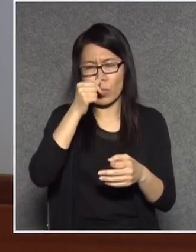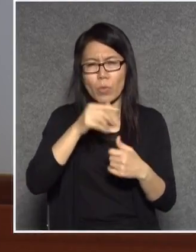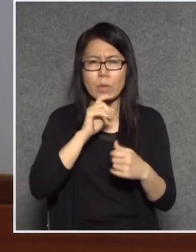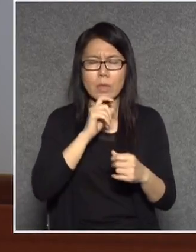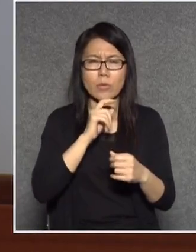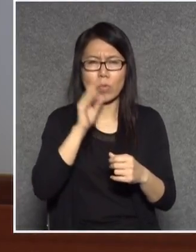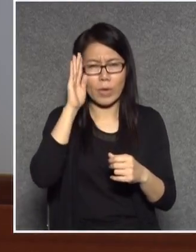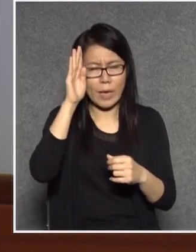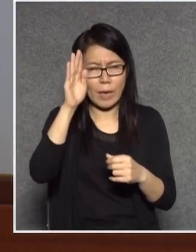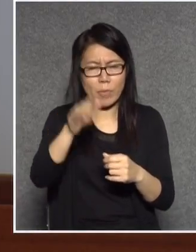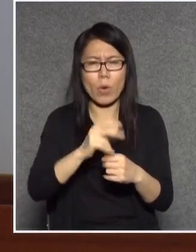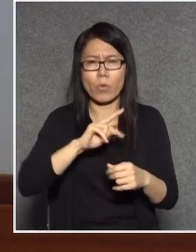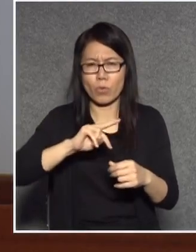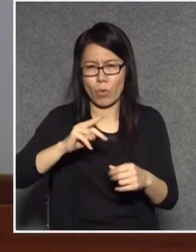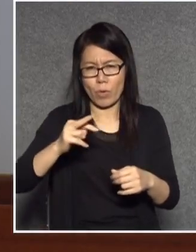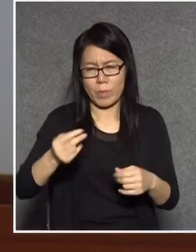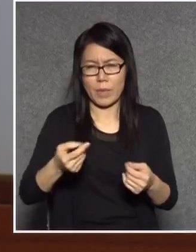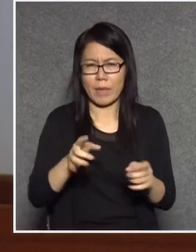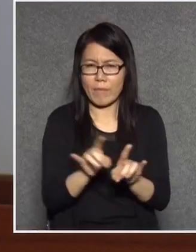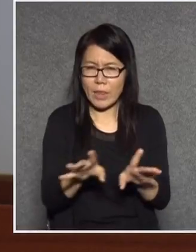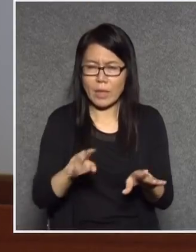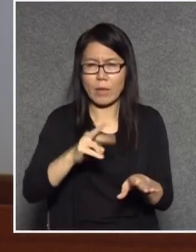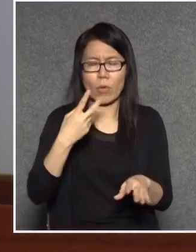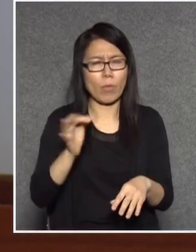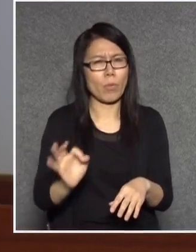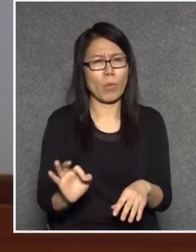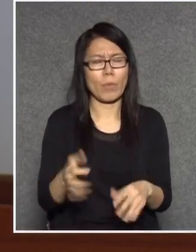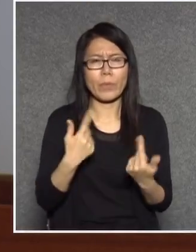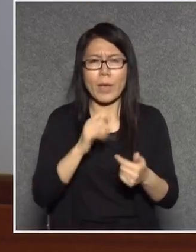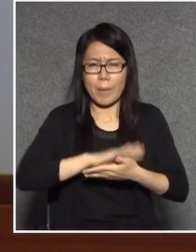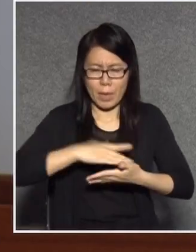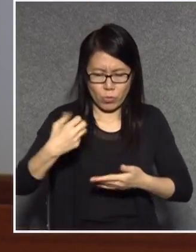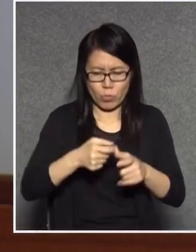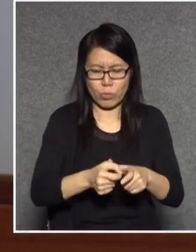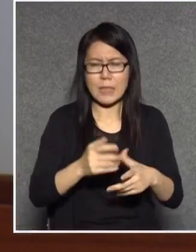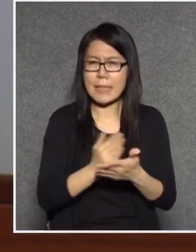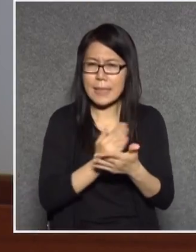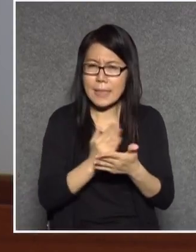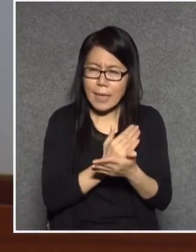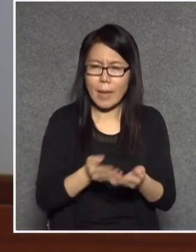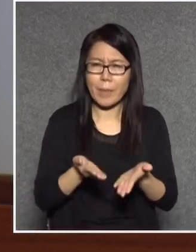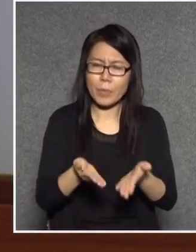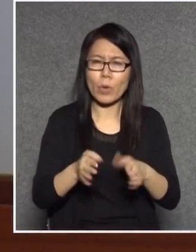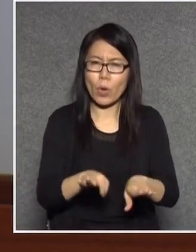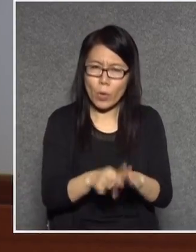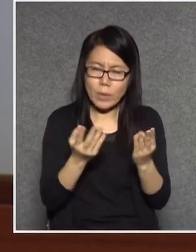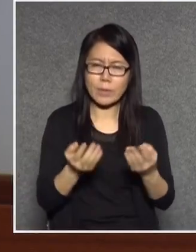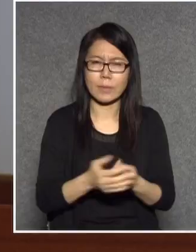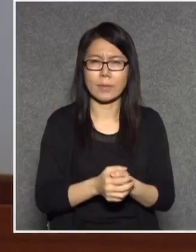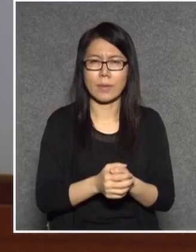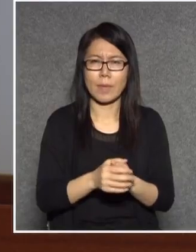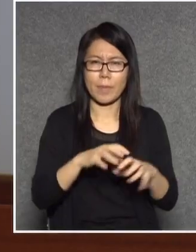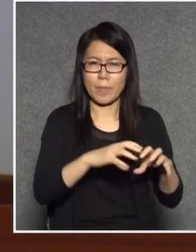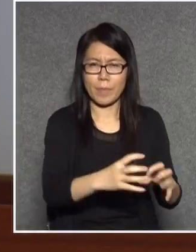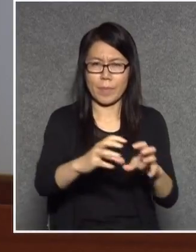歧。正當民間團體甚至乎版權商都嘗試行出一步，展開四方會